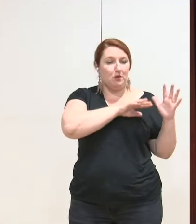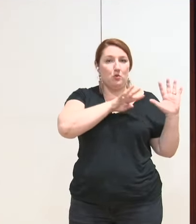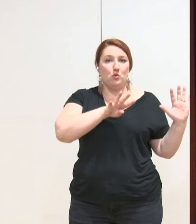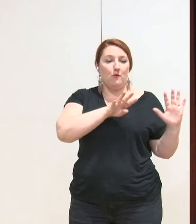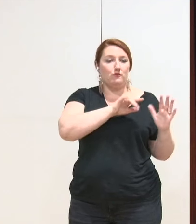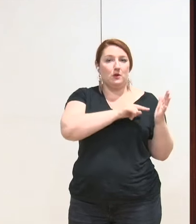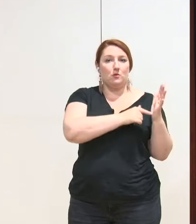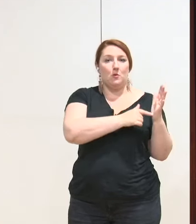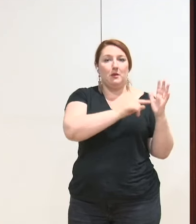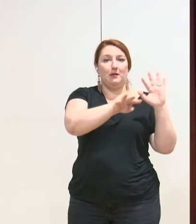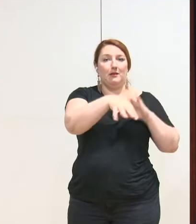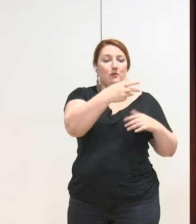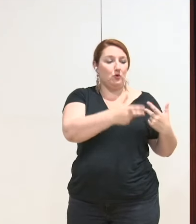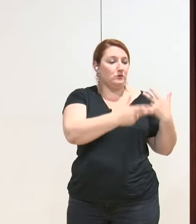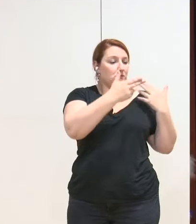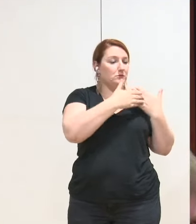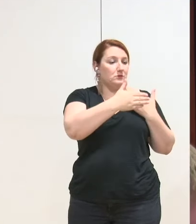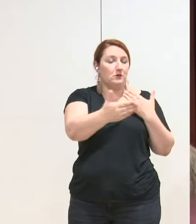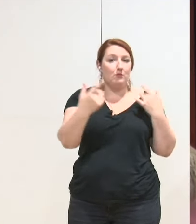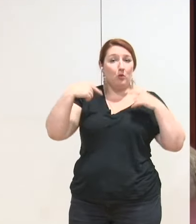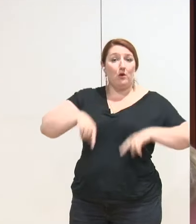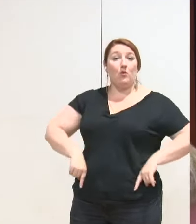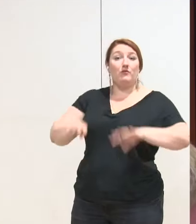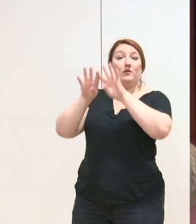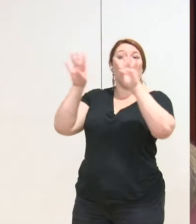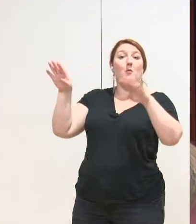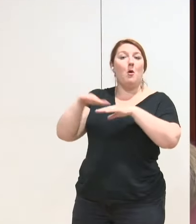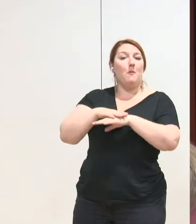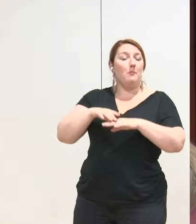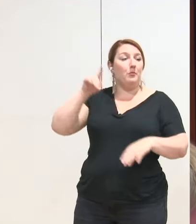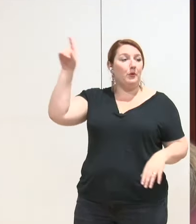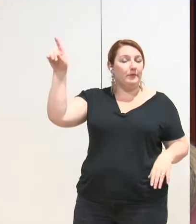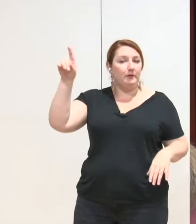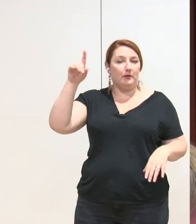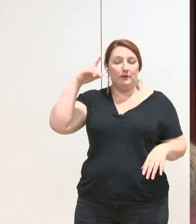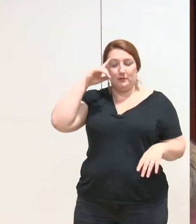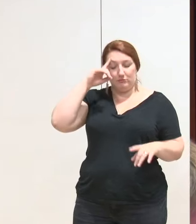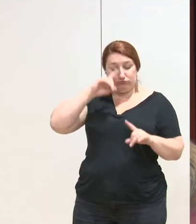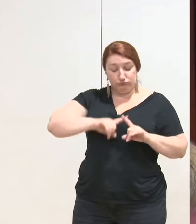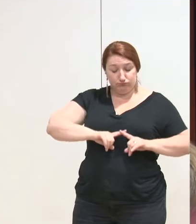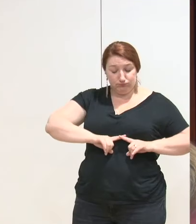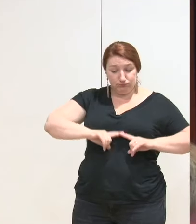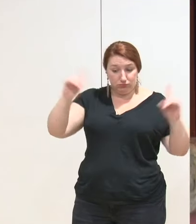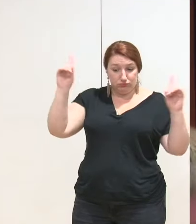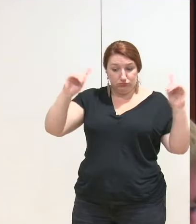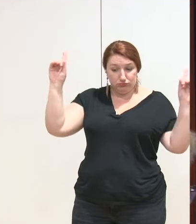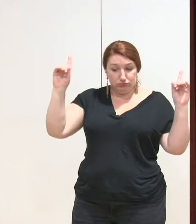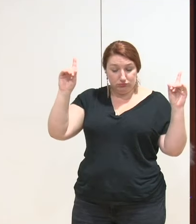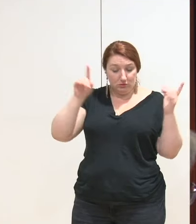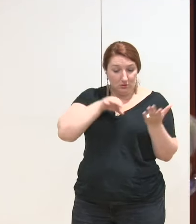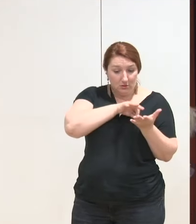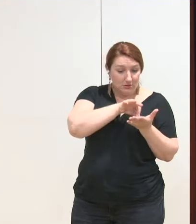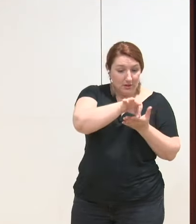gouvernement dont je n'expose pas ici la politique et qui était en total désaccord avec ce que nous avions l'intention de faire sur